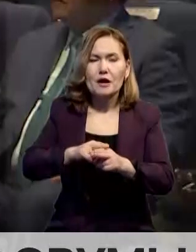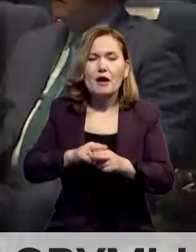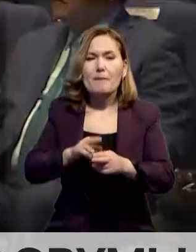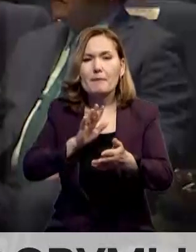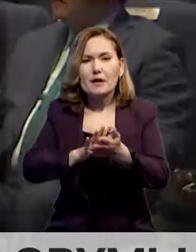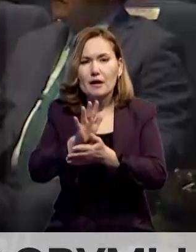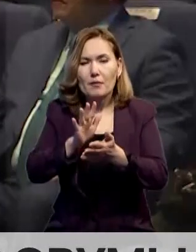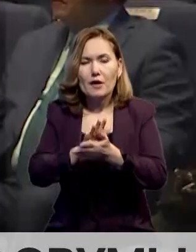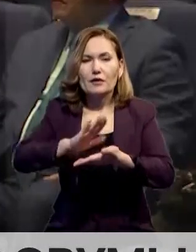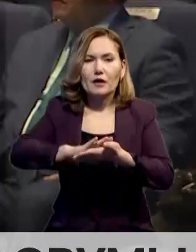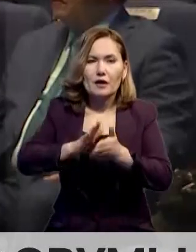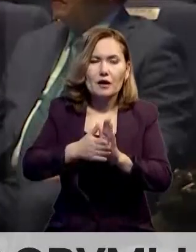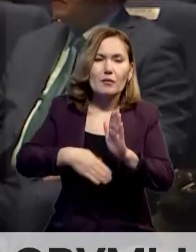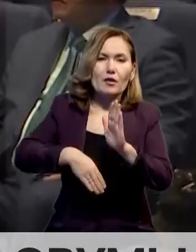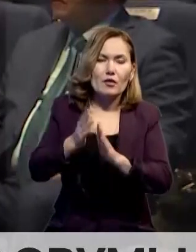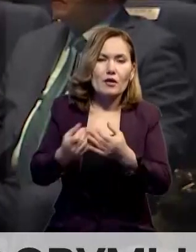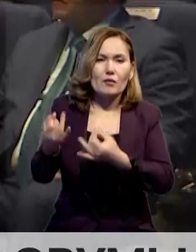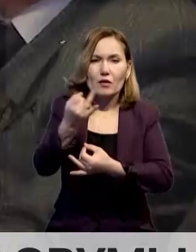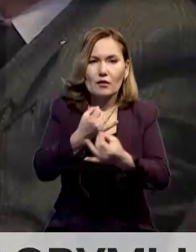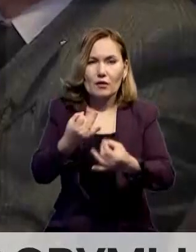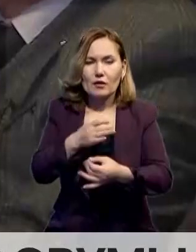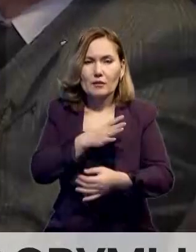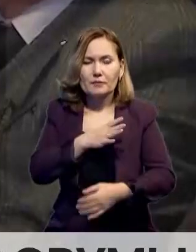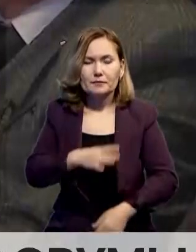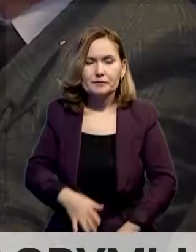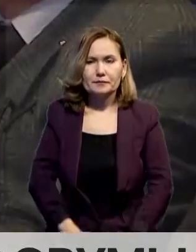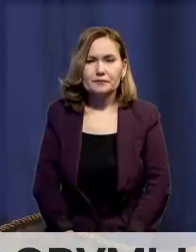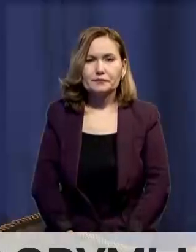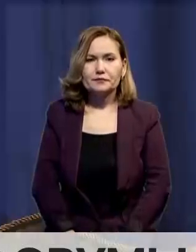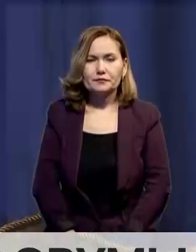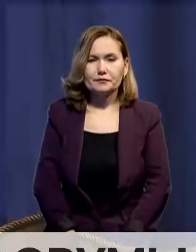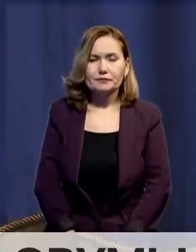мерзімді басылымдардың хал-ахуалын талдап, бағыт-бағдарын саралады.